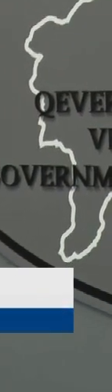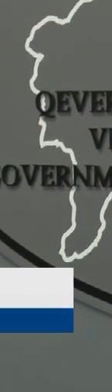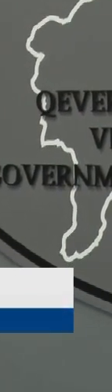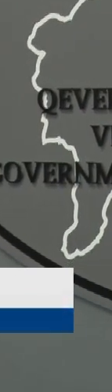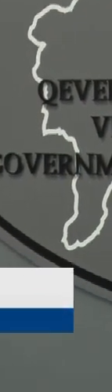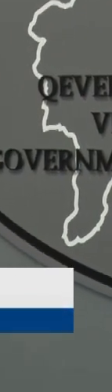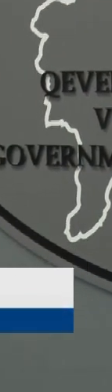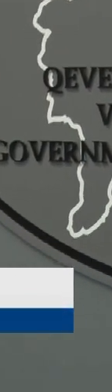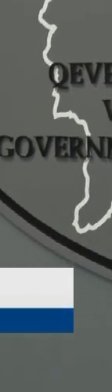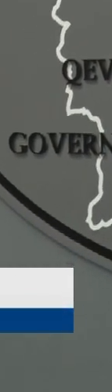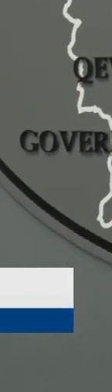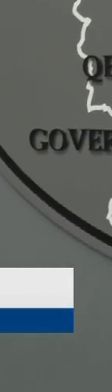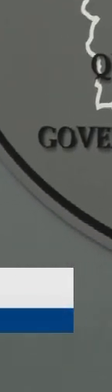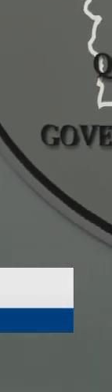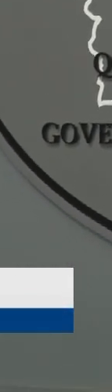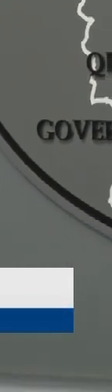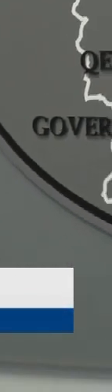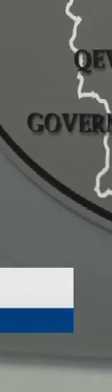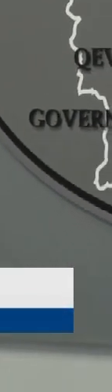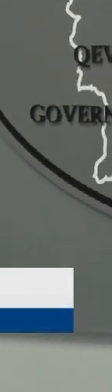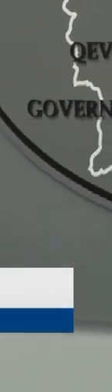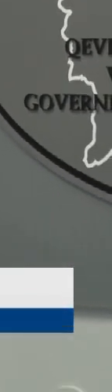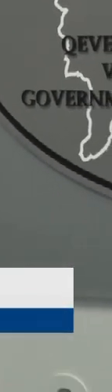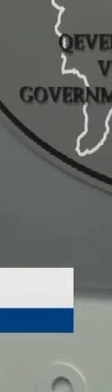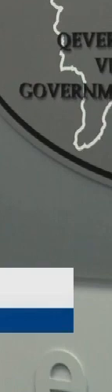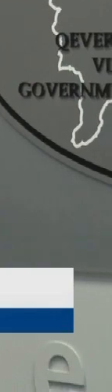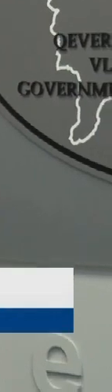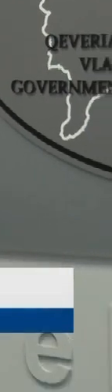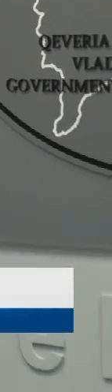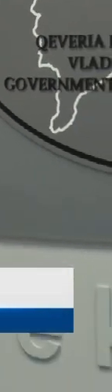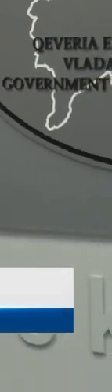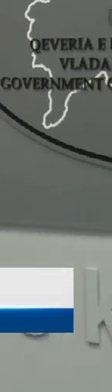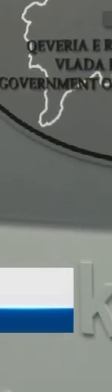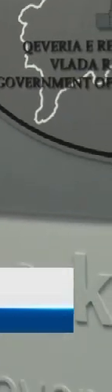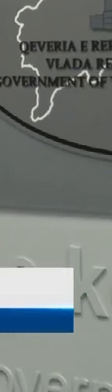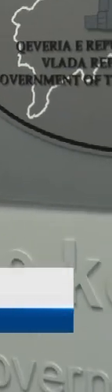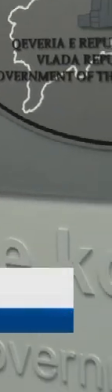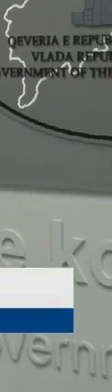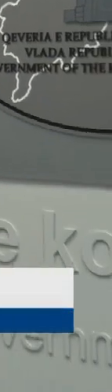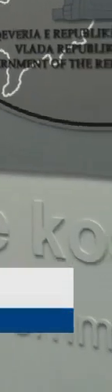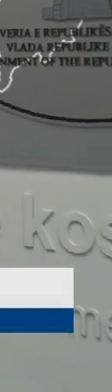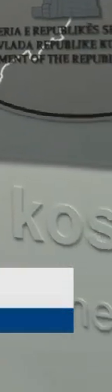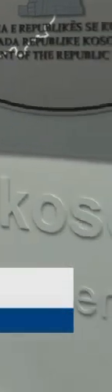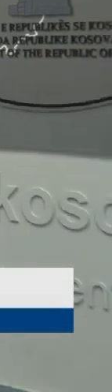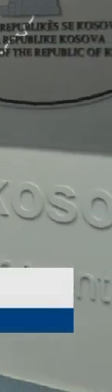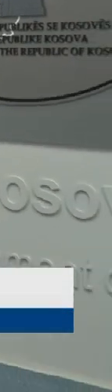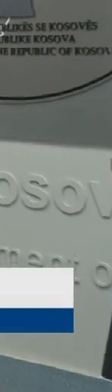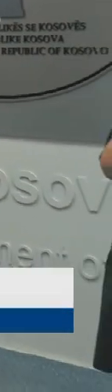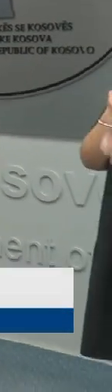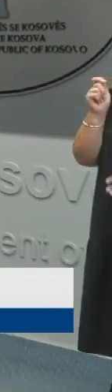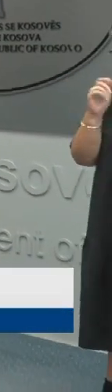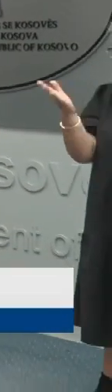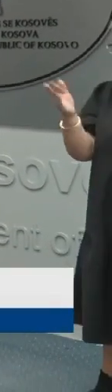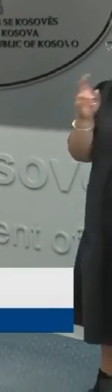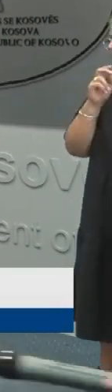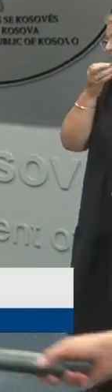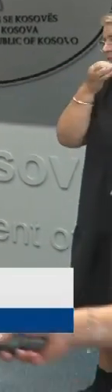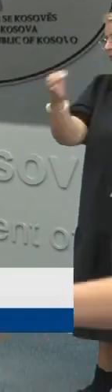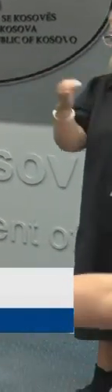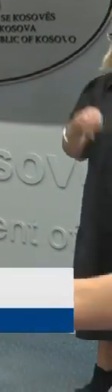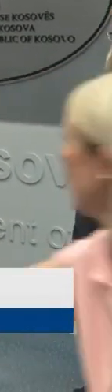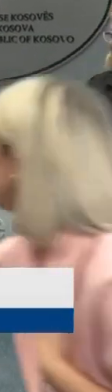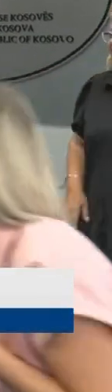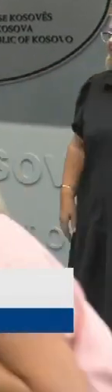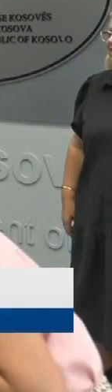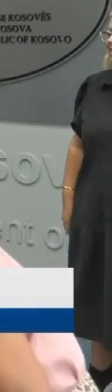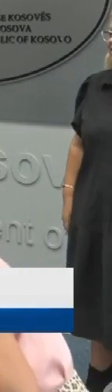Ka kryeministra që i ndalojnë gazetarët bëjnë pyetje. Ama kryeministra që lusin gazetarët bëjnë pyetje. A dhe është mirë kolegët sërb